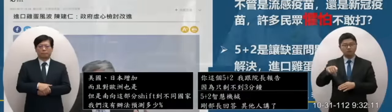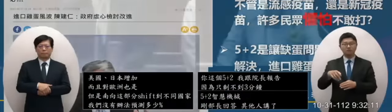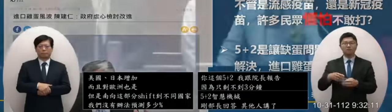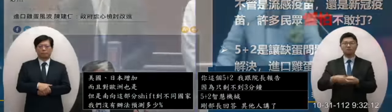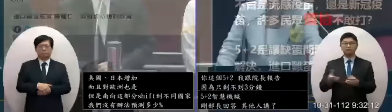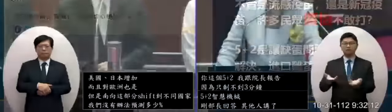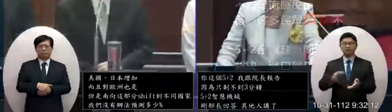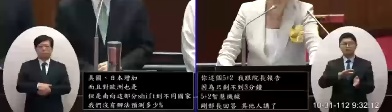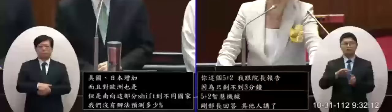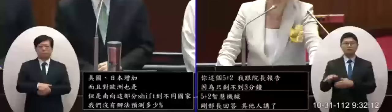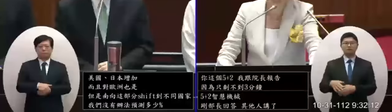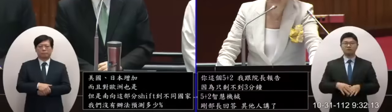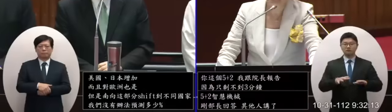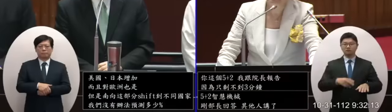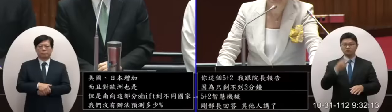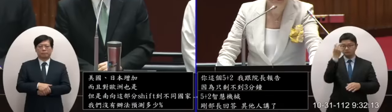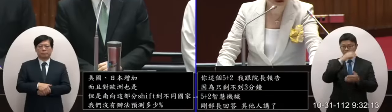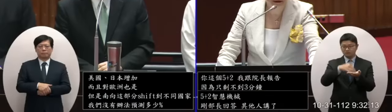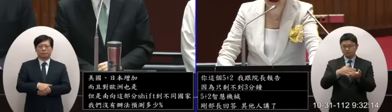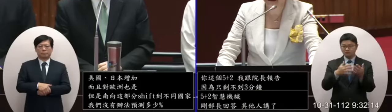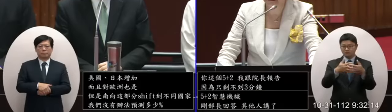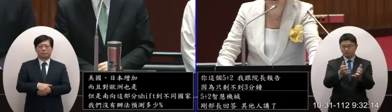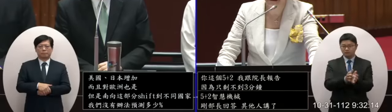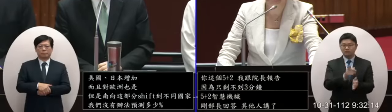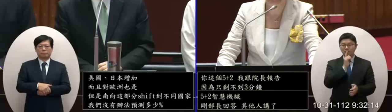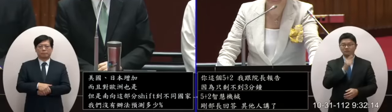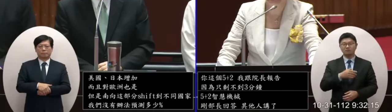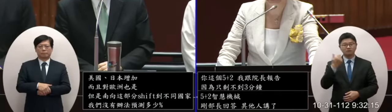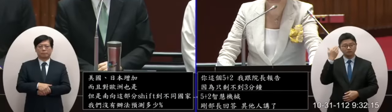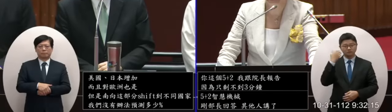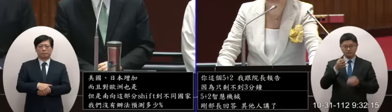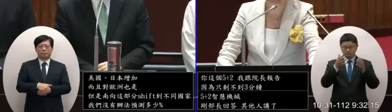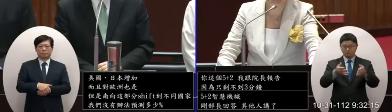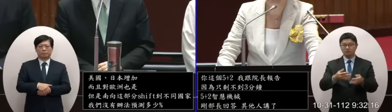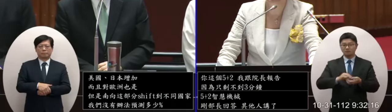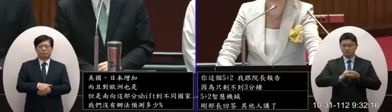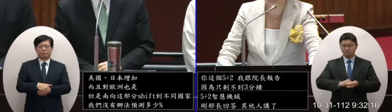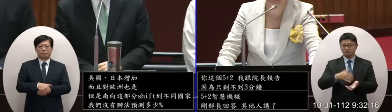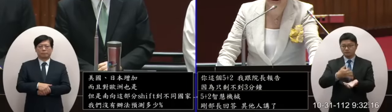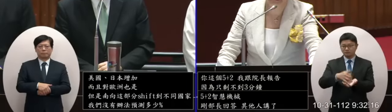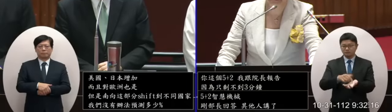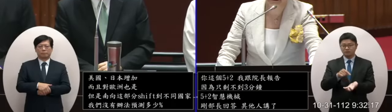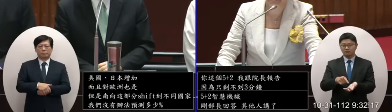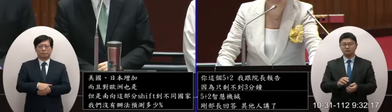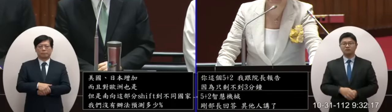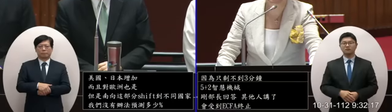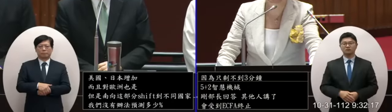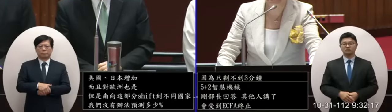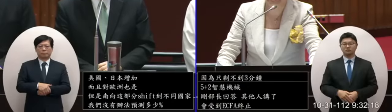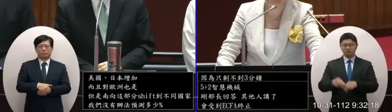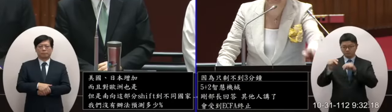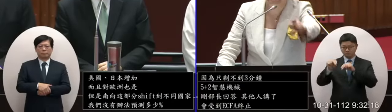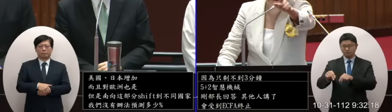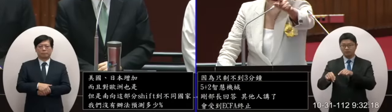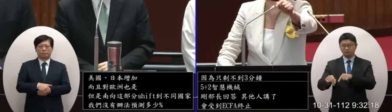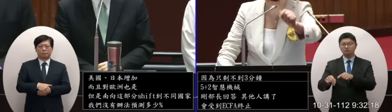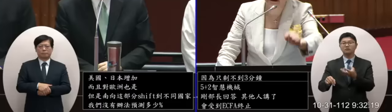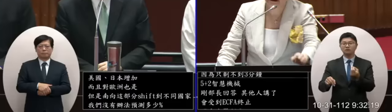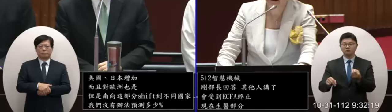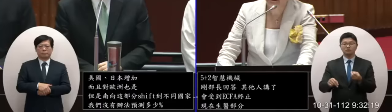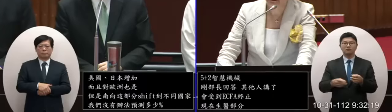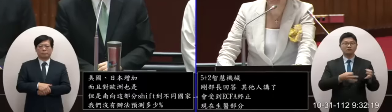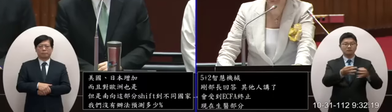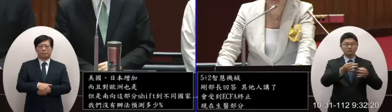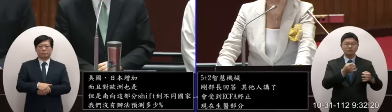是审计部讲说，从来他在查证决算的时候从来没有合约可以有交易的，可